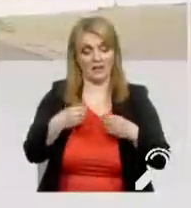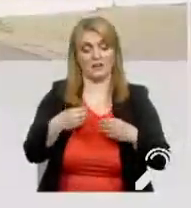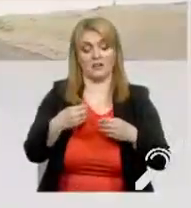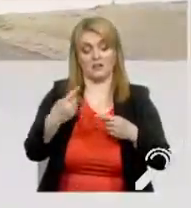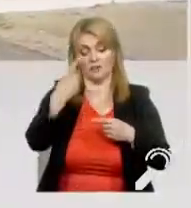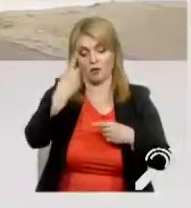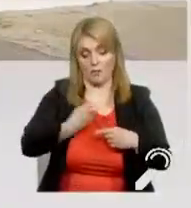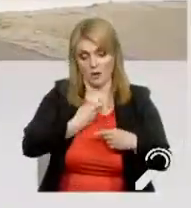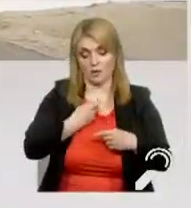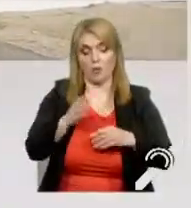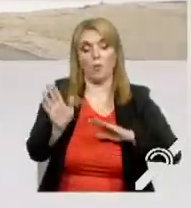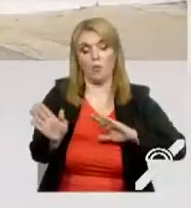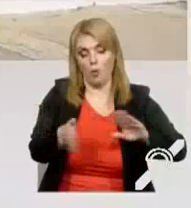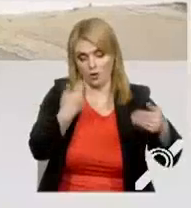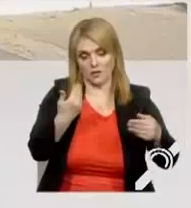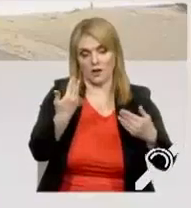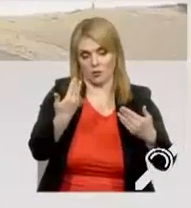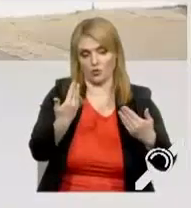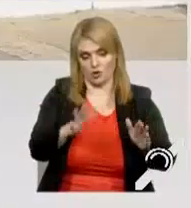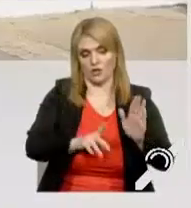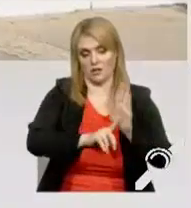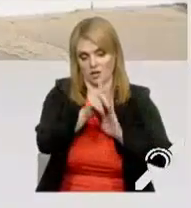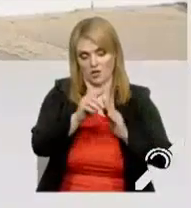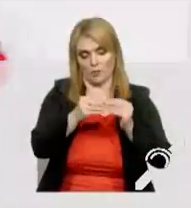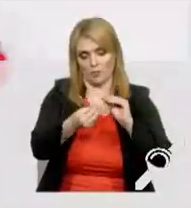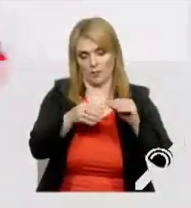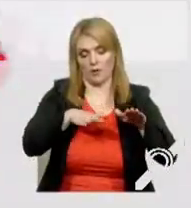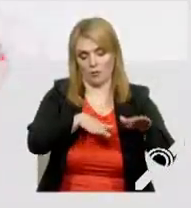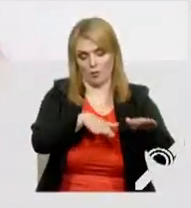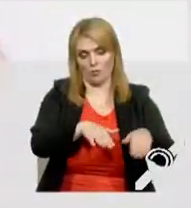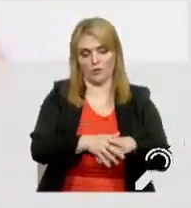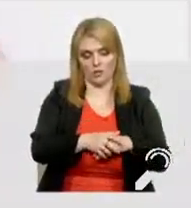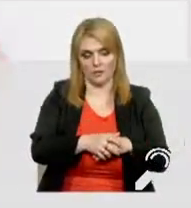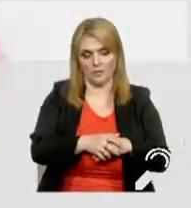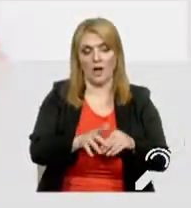în care au anunțat că filmările vor dura până la sfârșitul lunii mai. În perioada